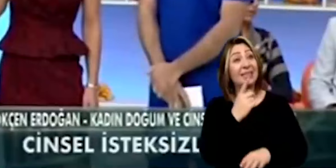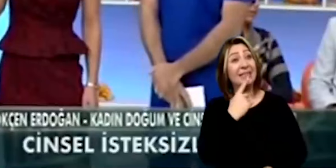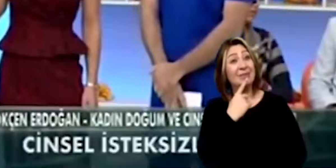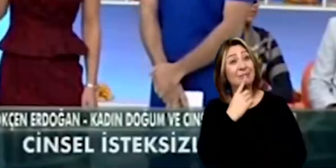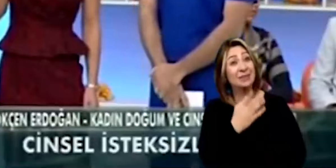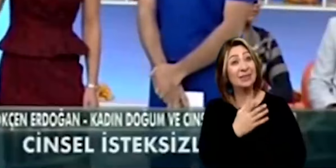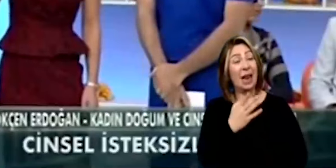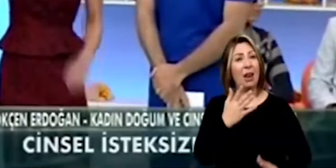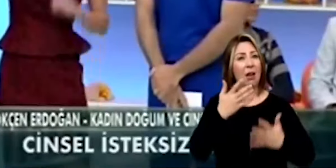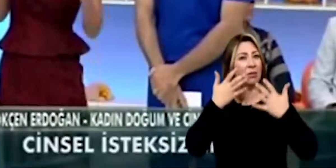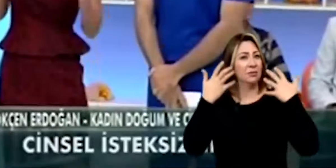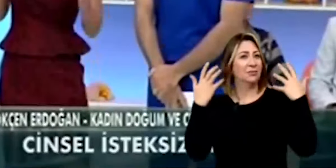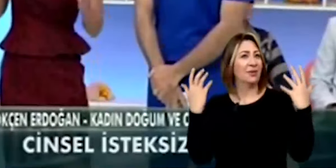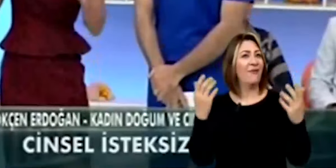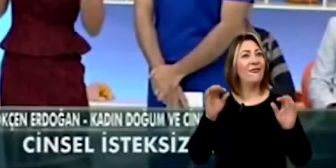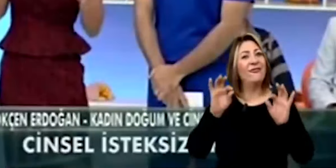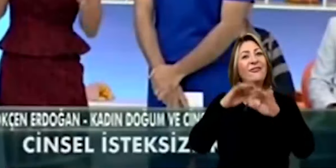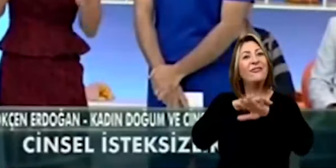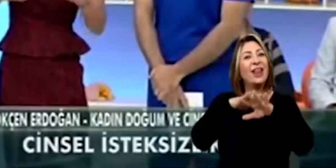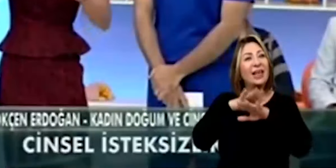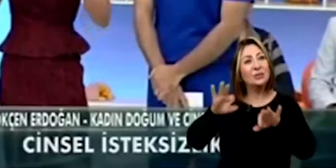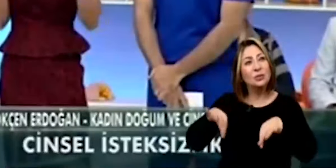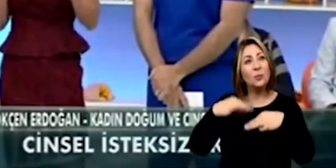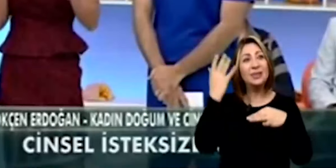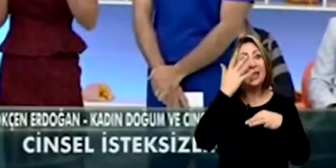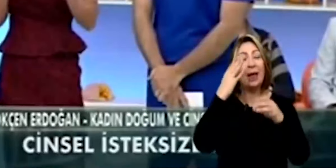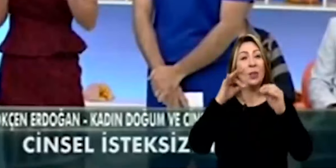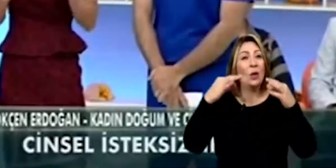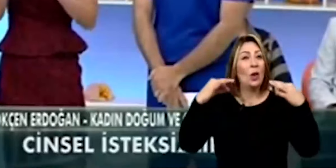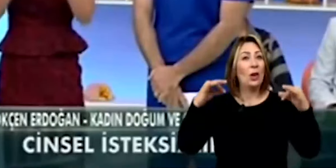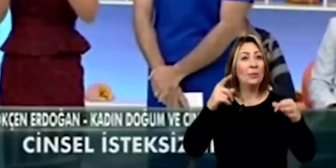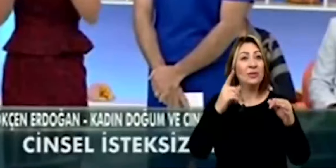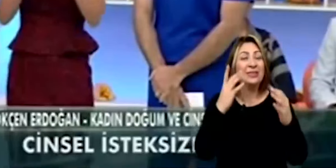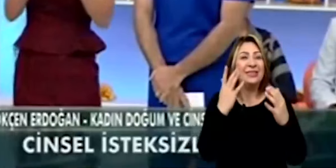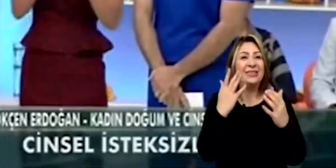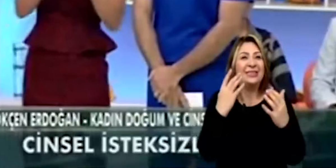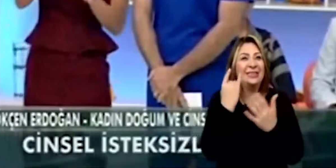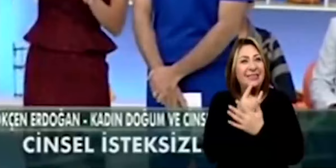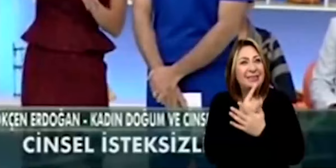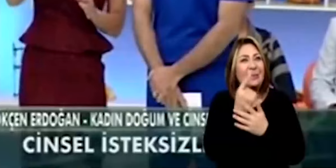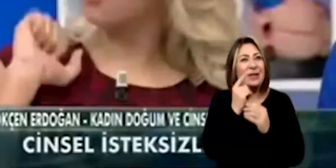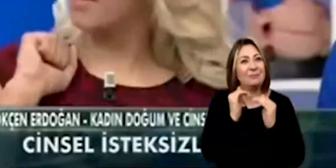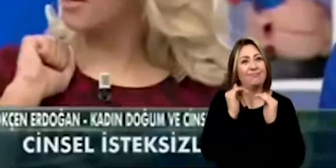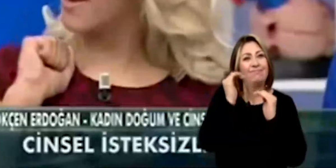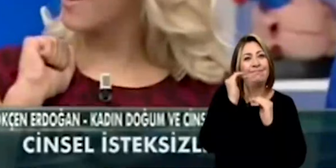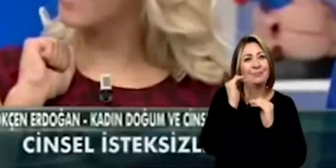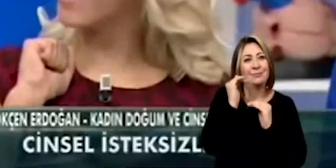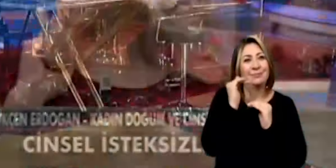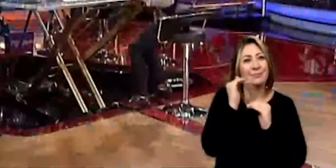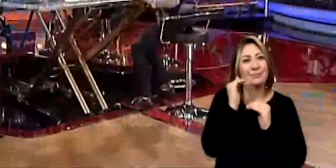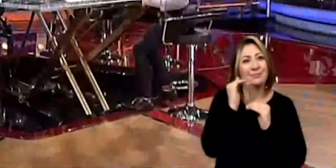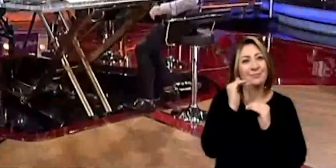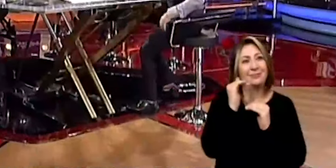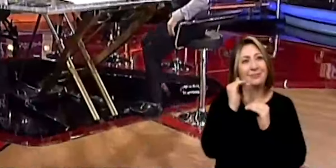kırmızı leopar file çorap siyah tül bunlar hep cinselliği birazcık böyle bir tık öteye götüren dur. Şeyler. Ne